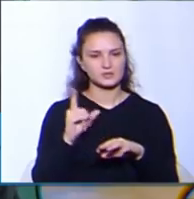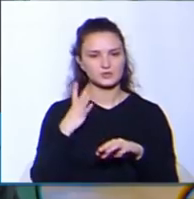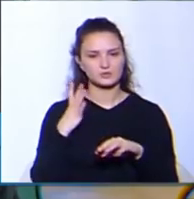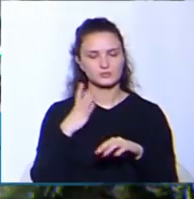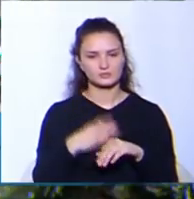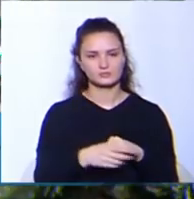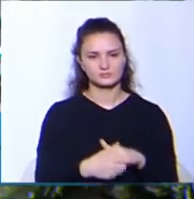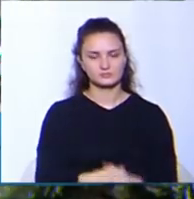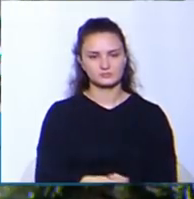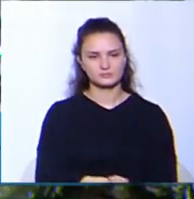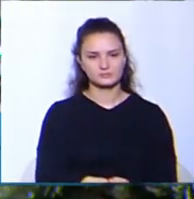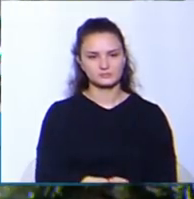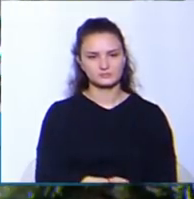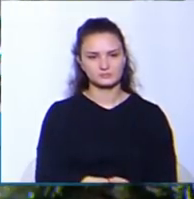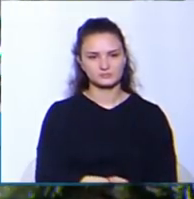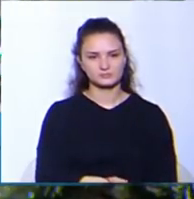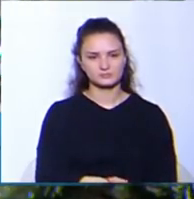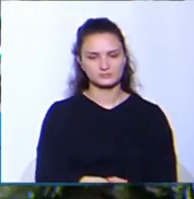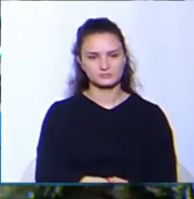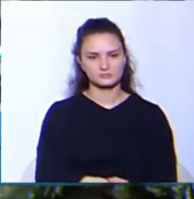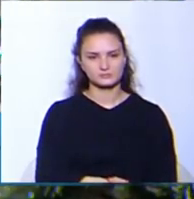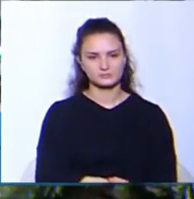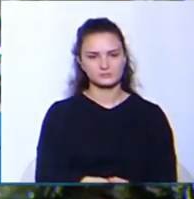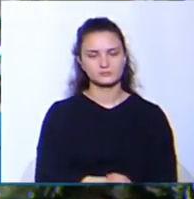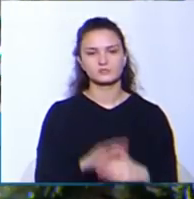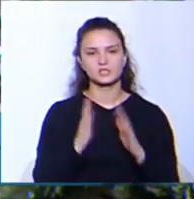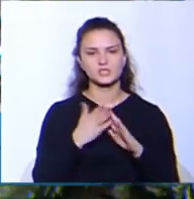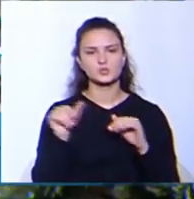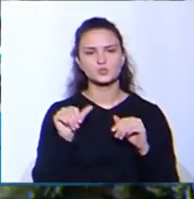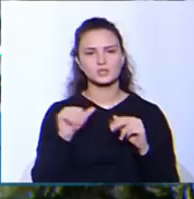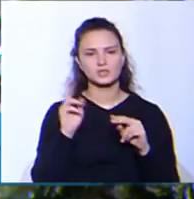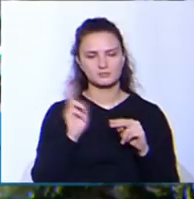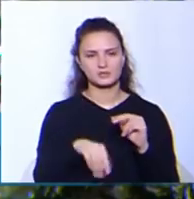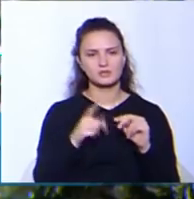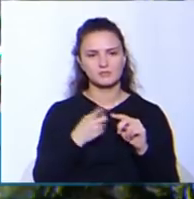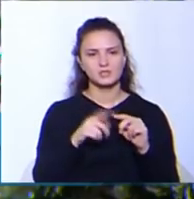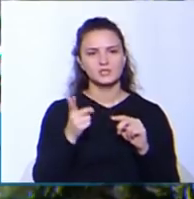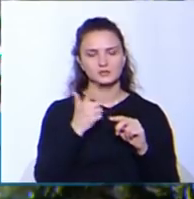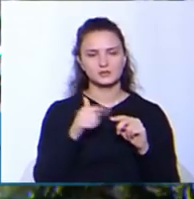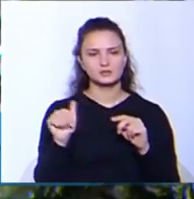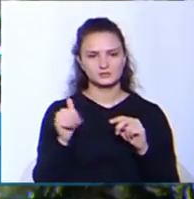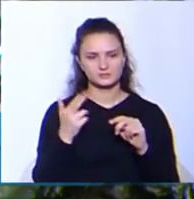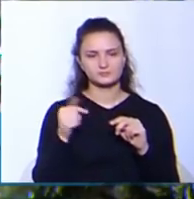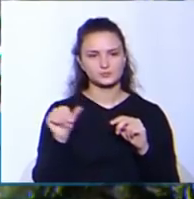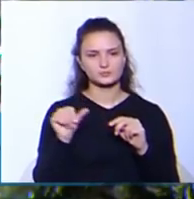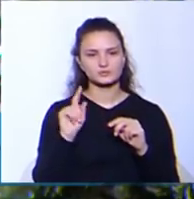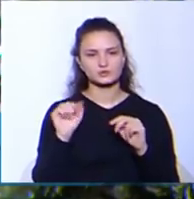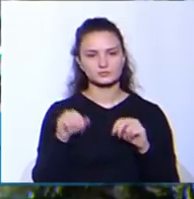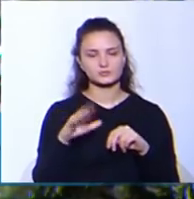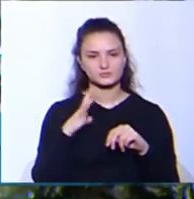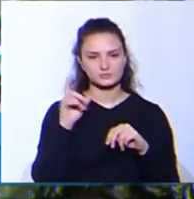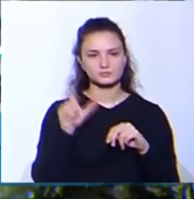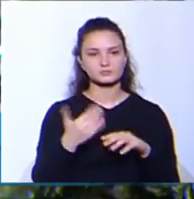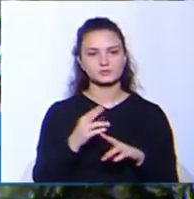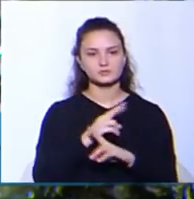რომელიც ფატალური იყო ან ყველაზე ცუდად რომ დამთავრდა გარდა იმისა რომ რა საკურველია იმაზე ცუდად რა შეიძლება იყოს ვიდრე